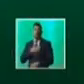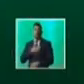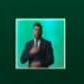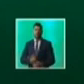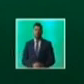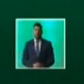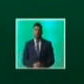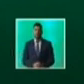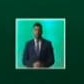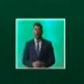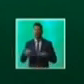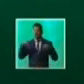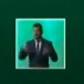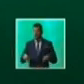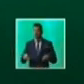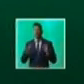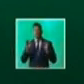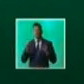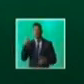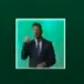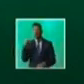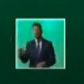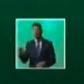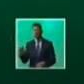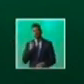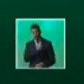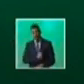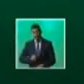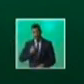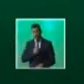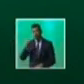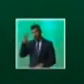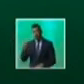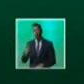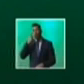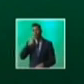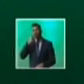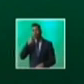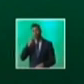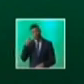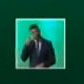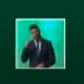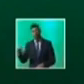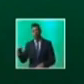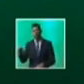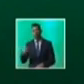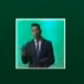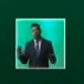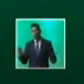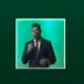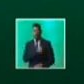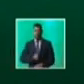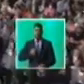ο Μητσοτάκης και ο Τσίπρας, νομίζω ότι η πολιτική τους μάλλον έχει περιέλθει σε ανυποληψία δεδομένου